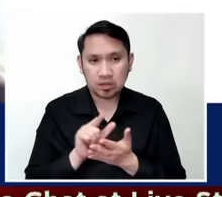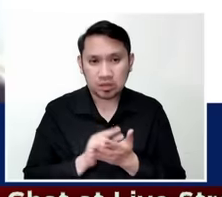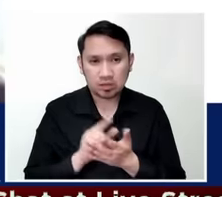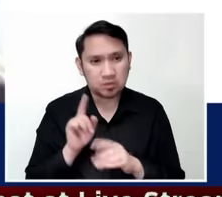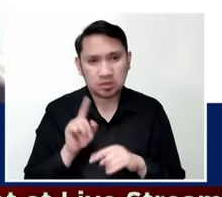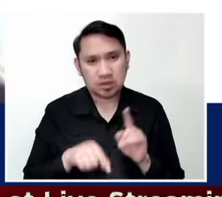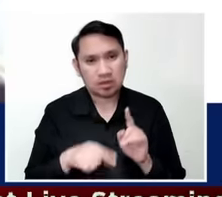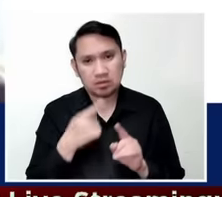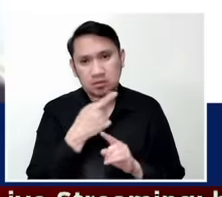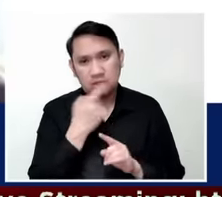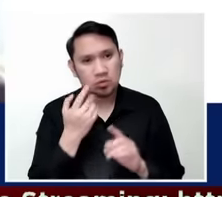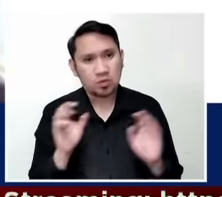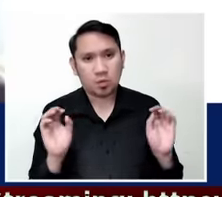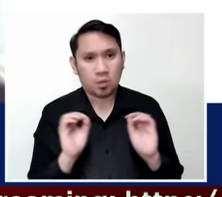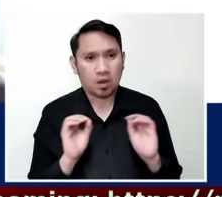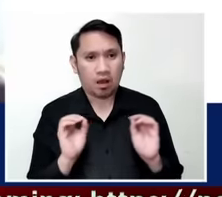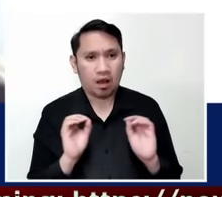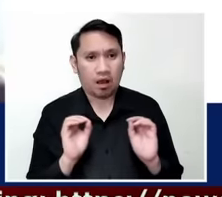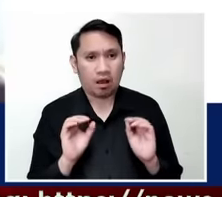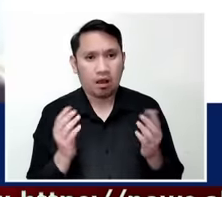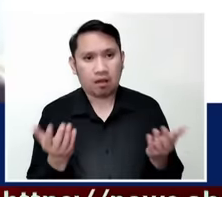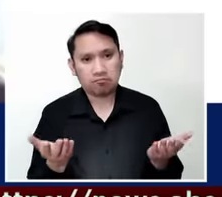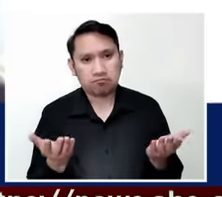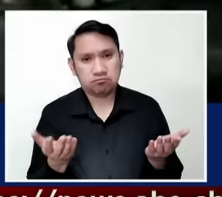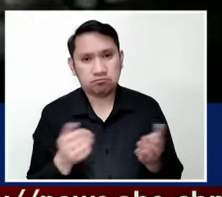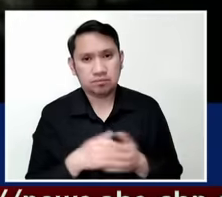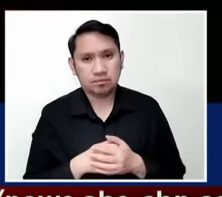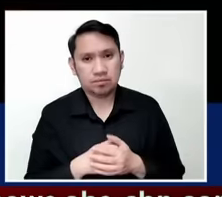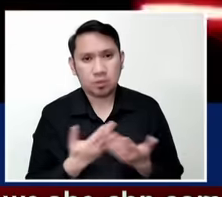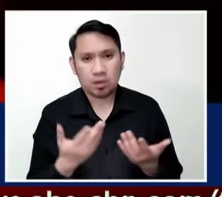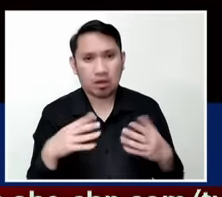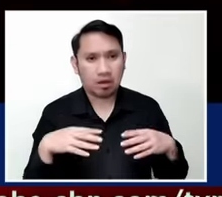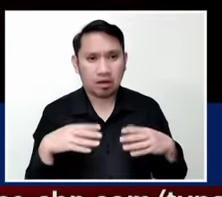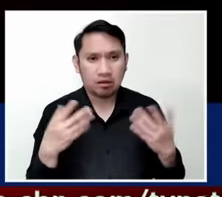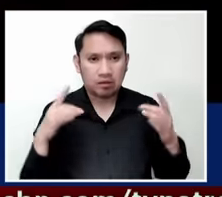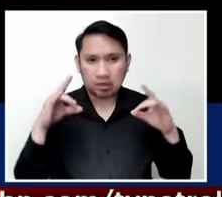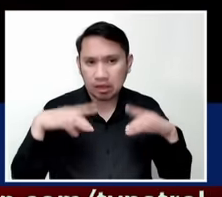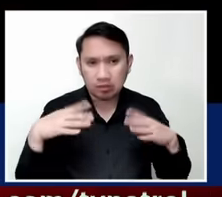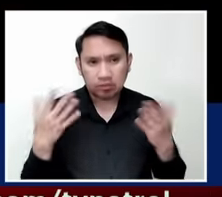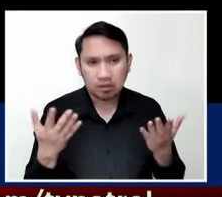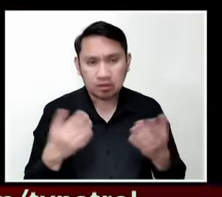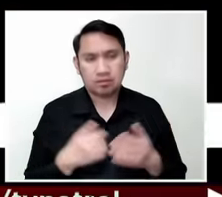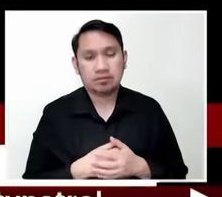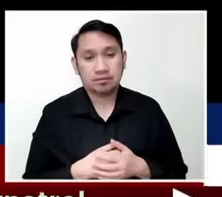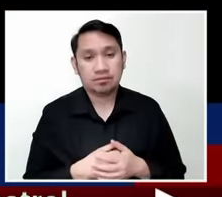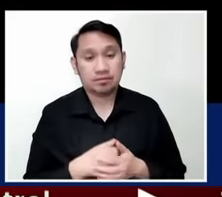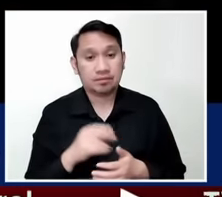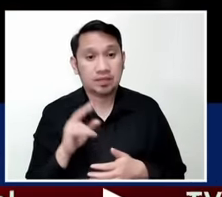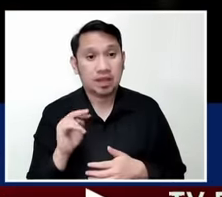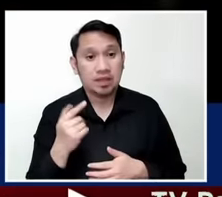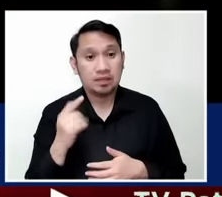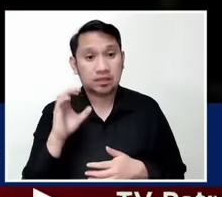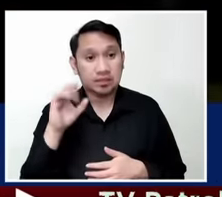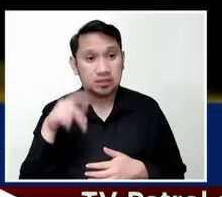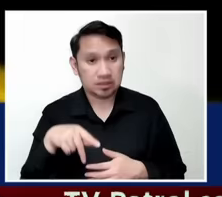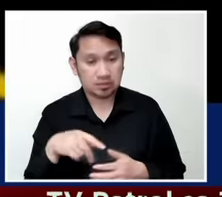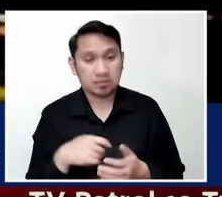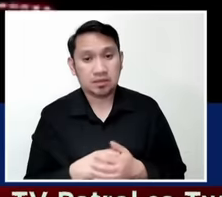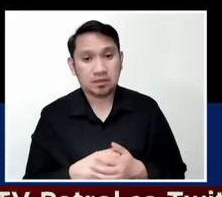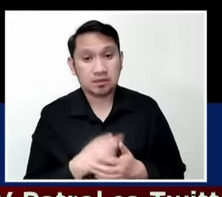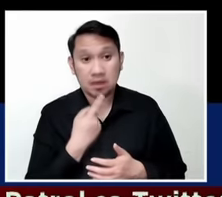kasi wala talaga kaming alam niya na mga ilaw. Ayon sa National Grid Corporation of the Philippines o